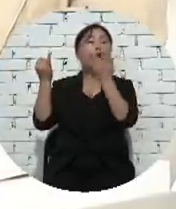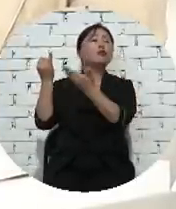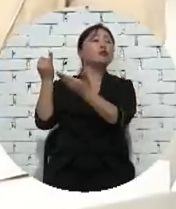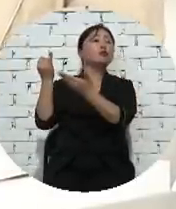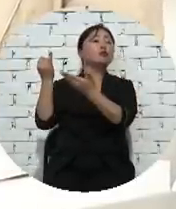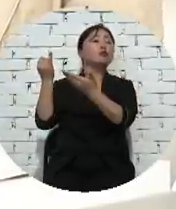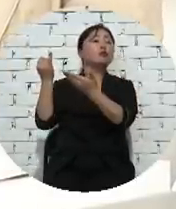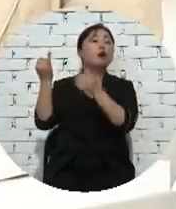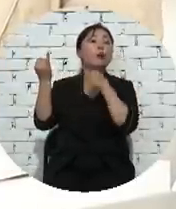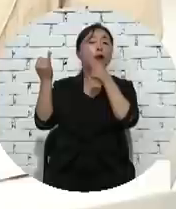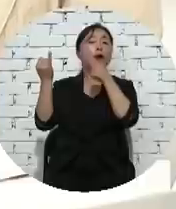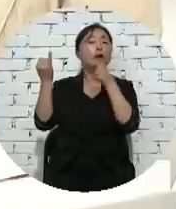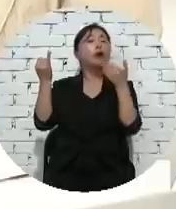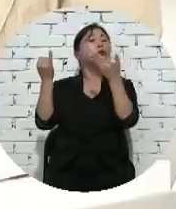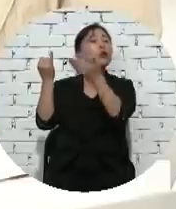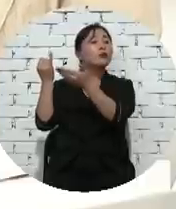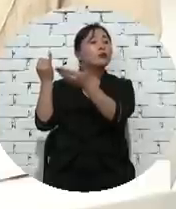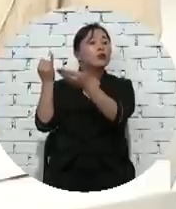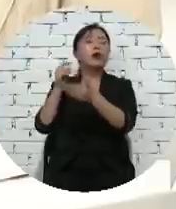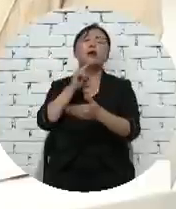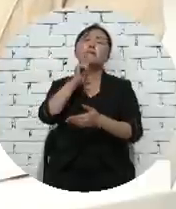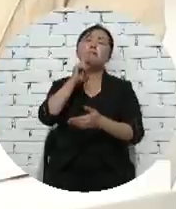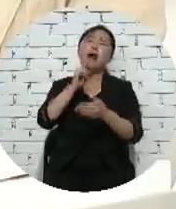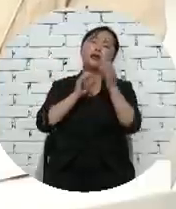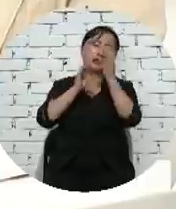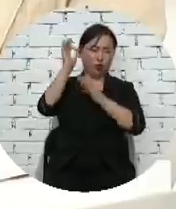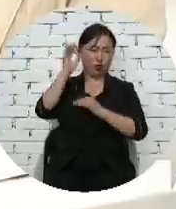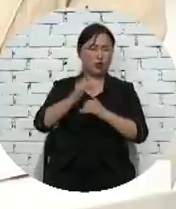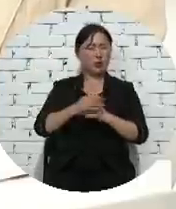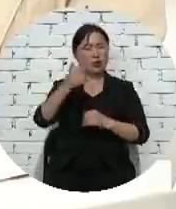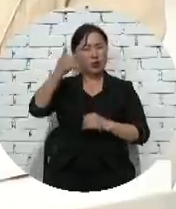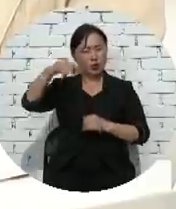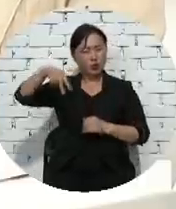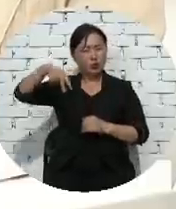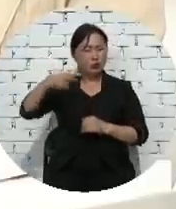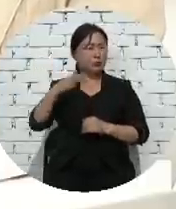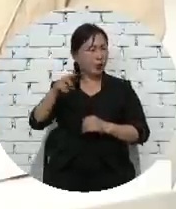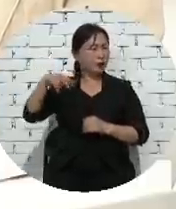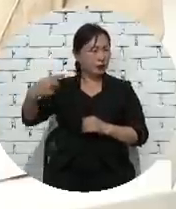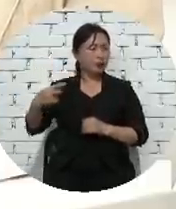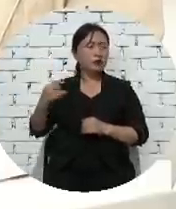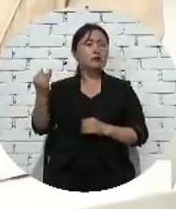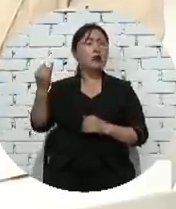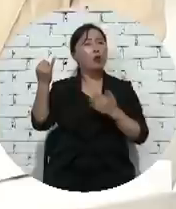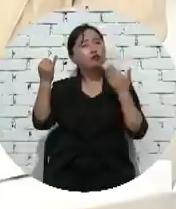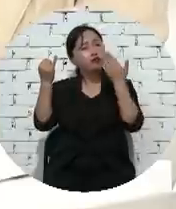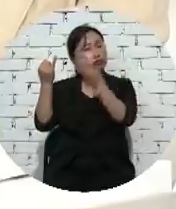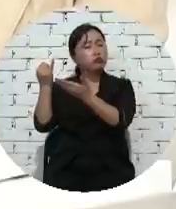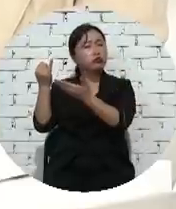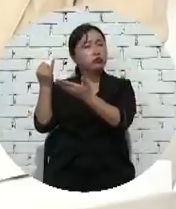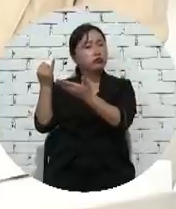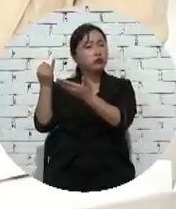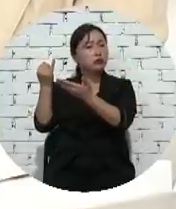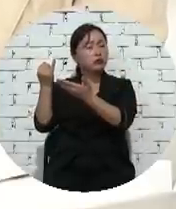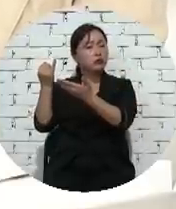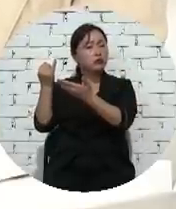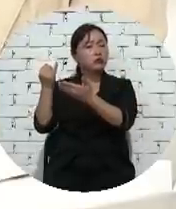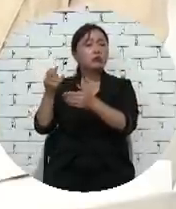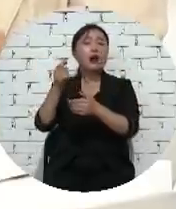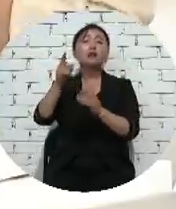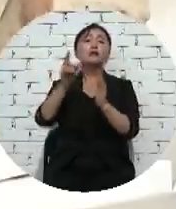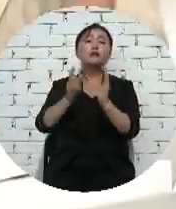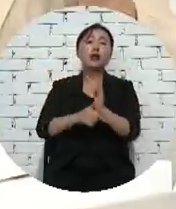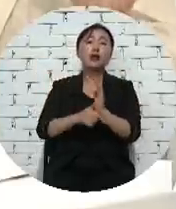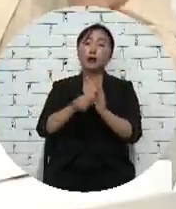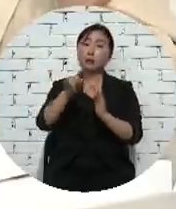그냥 말을 좀 한 거지 응? 그게 그러니까 뭐 뉴스버스인지 그, 뭐 예. 그 인터뷰는 네. 뉴스버스하고 네네. 했을